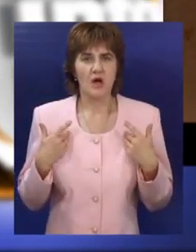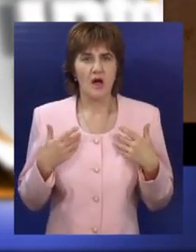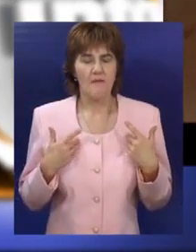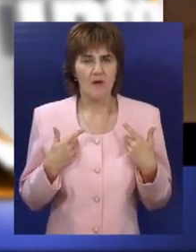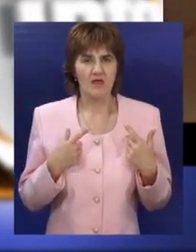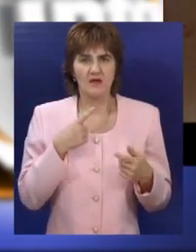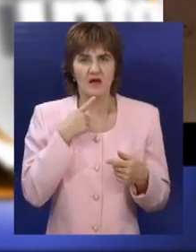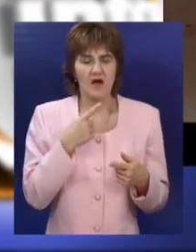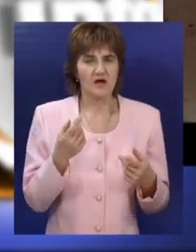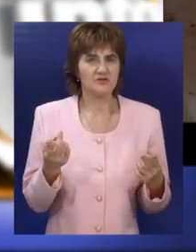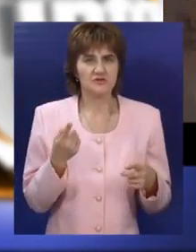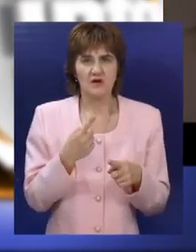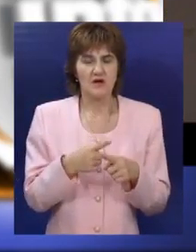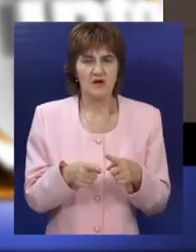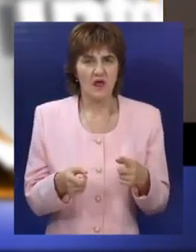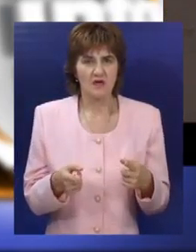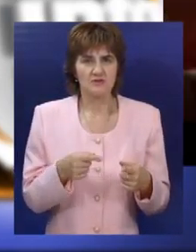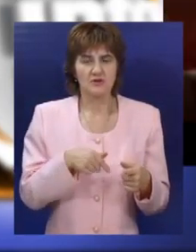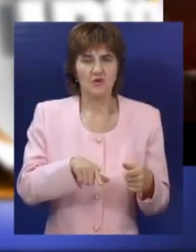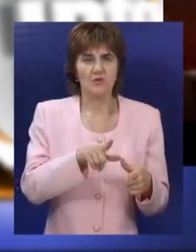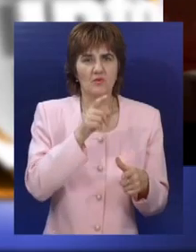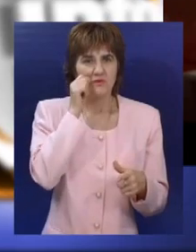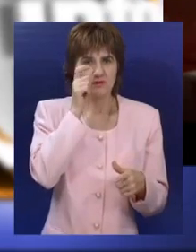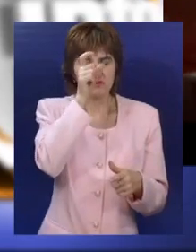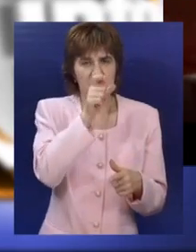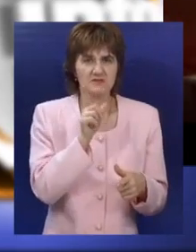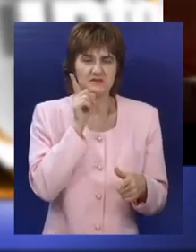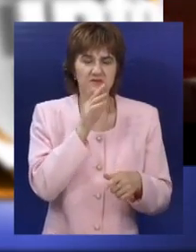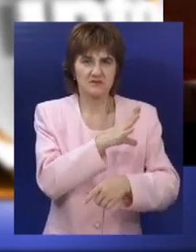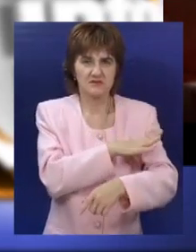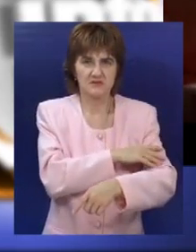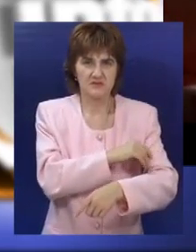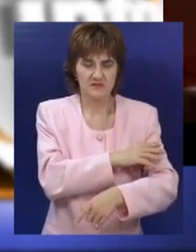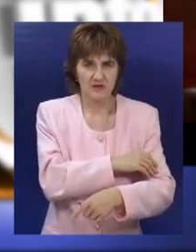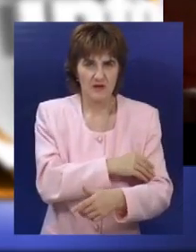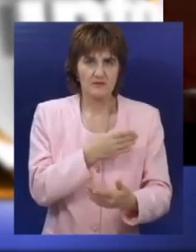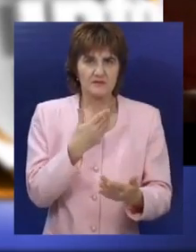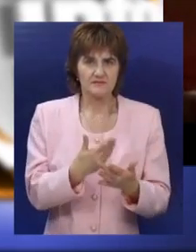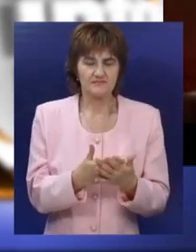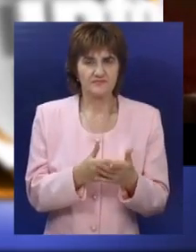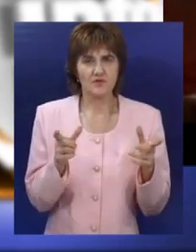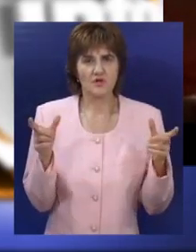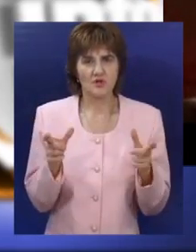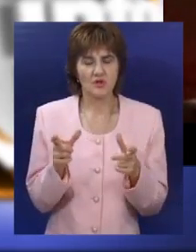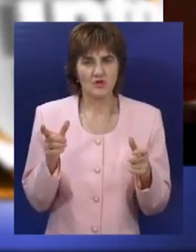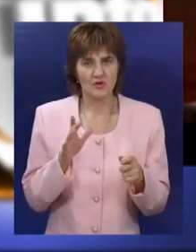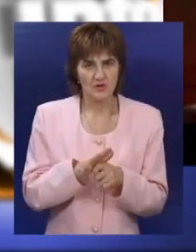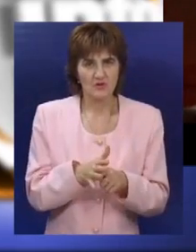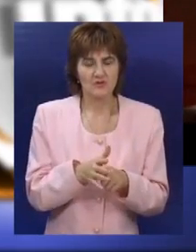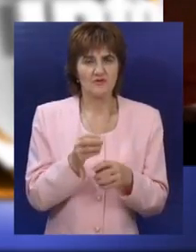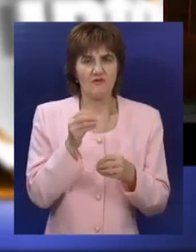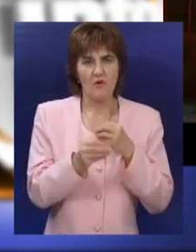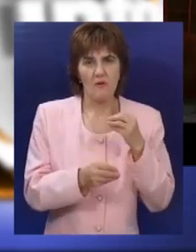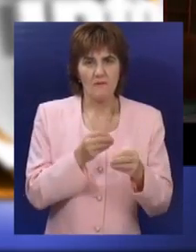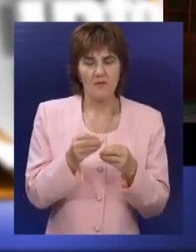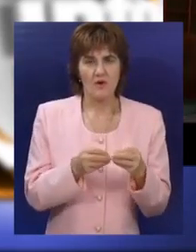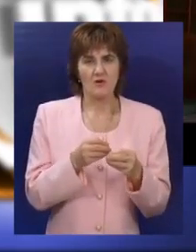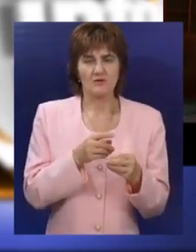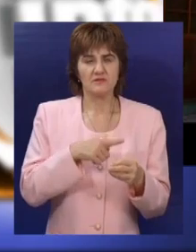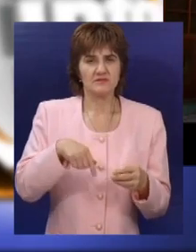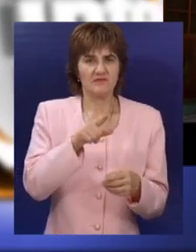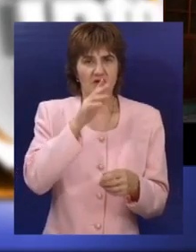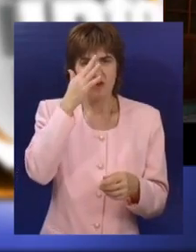na konzumiranje droge su više uzročni jer se nalaze u samoj ličnosti. Najveći uticaj jeste uticaj društvene sredine, pre svega